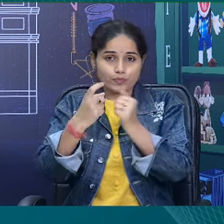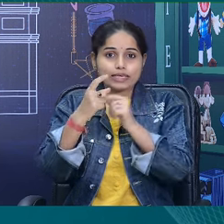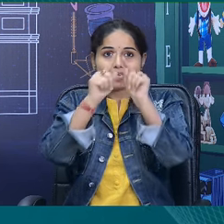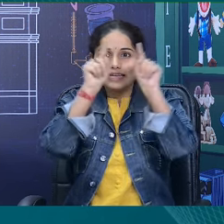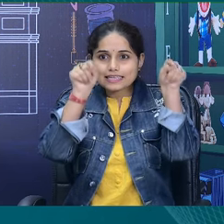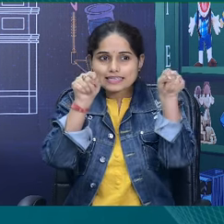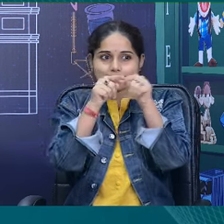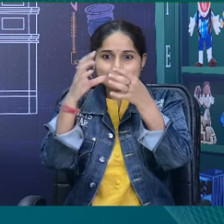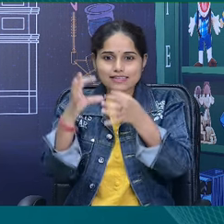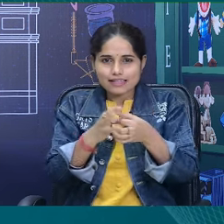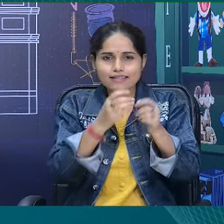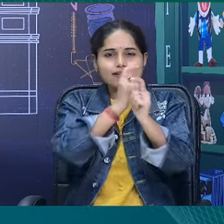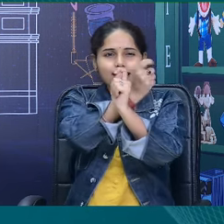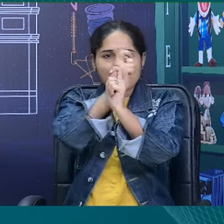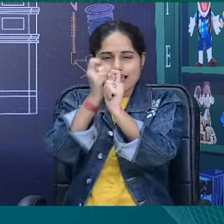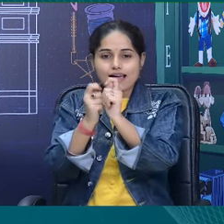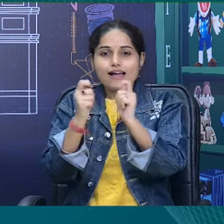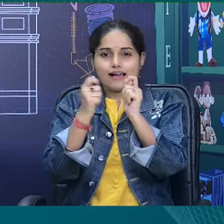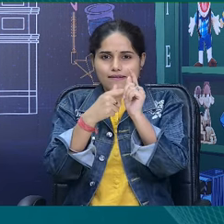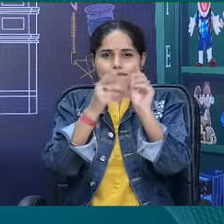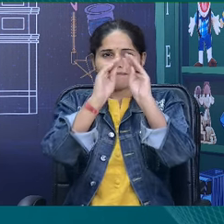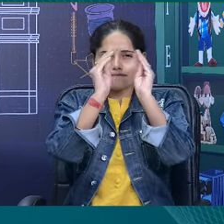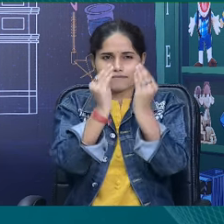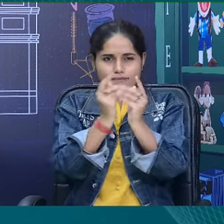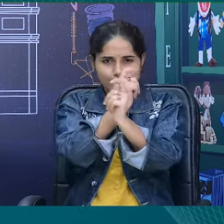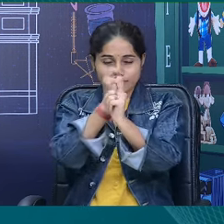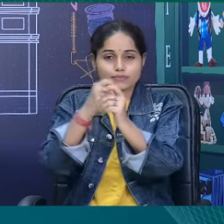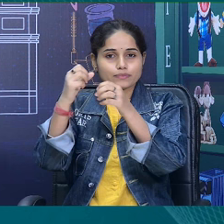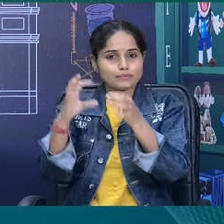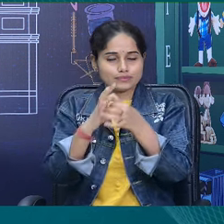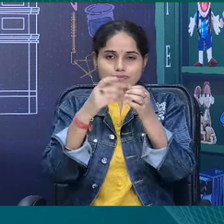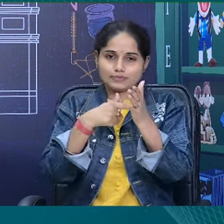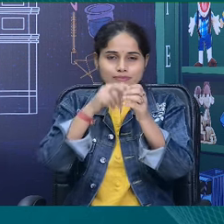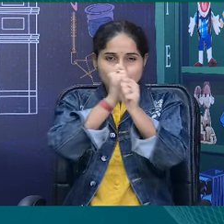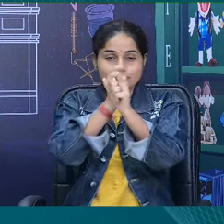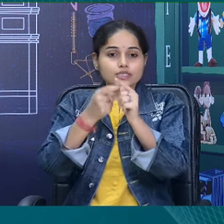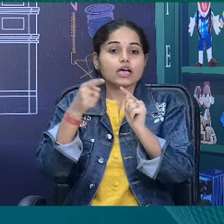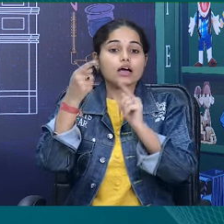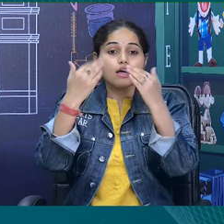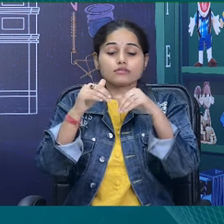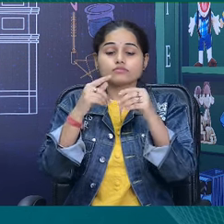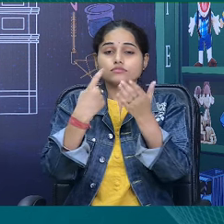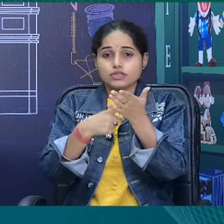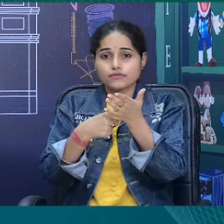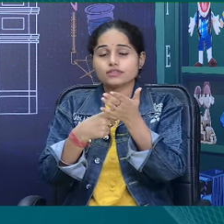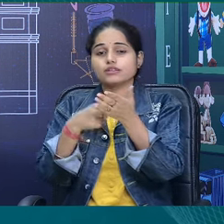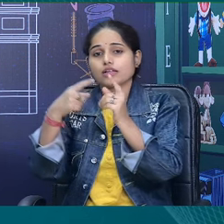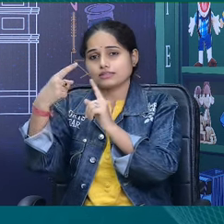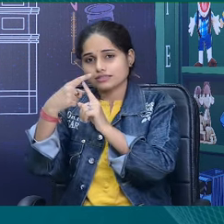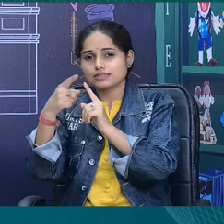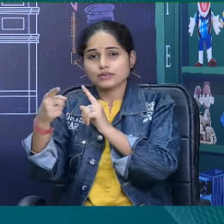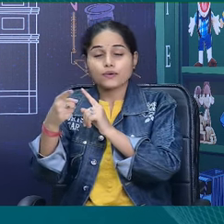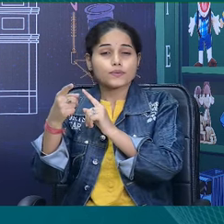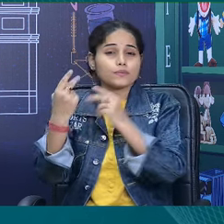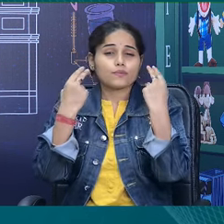थे इसके अलावा रबींद्रनाथ टैगोर जी की अगर हम बात करें सभी इनको बहुत अच्छे से जानते हैं सर बहुत ही हमारे हिंदुस्तान के प्रसिद्ध